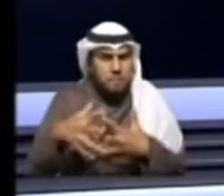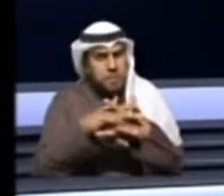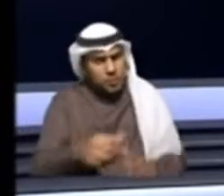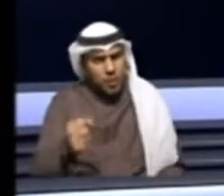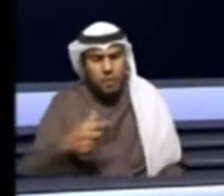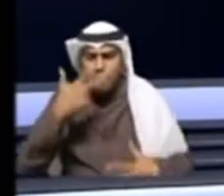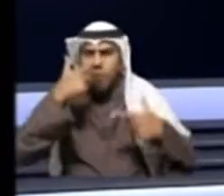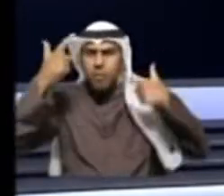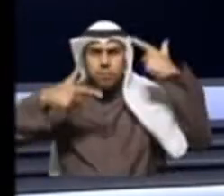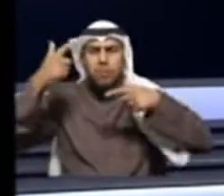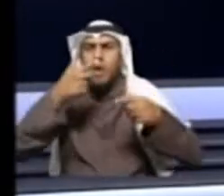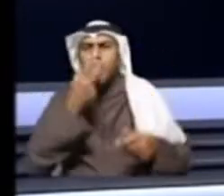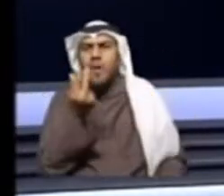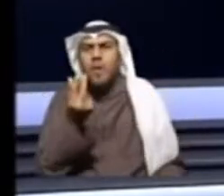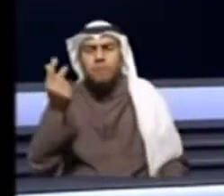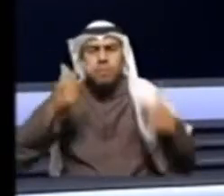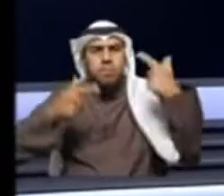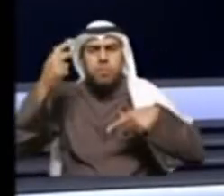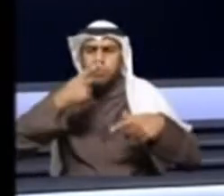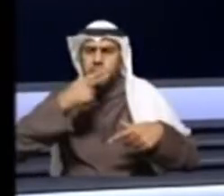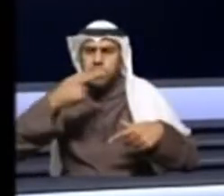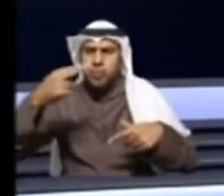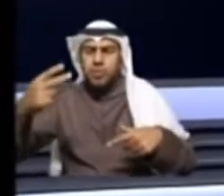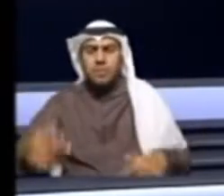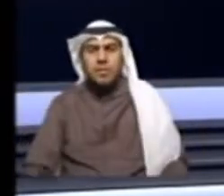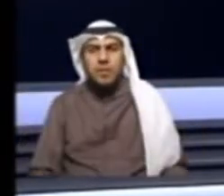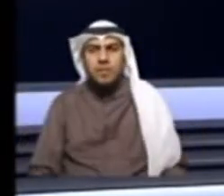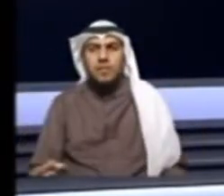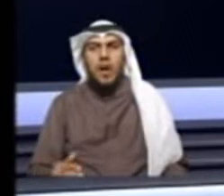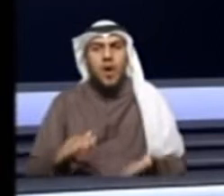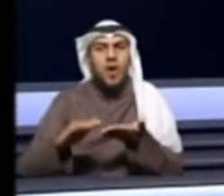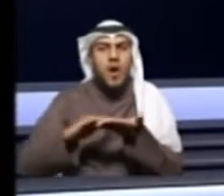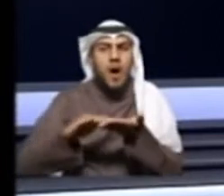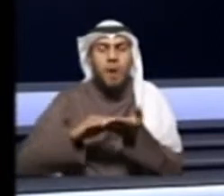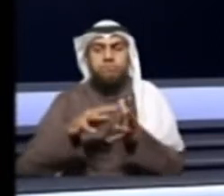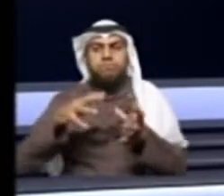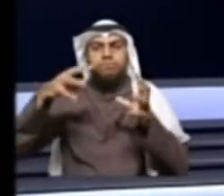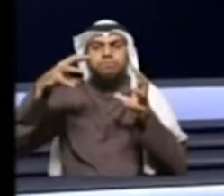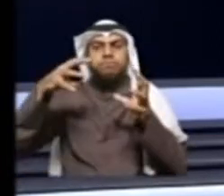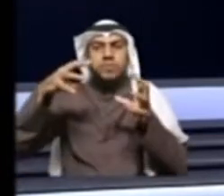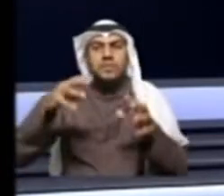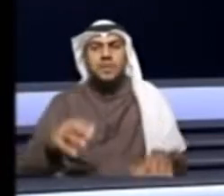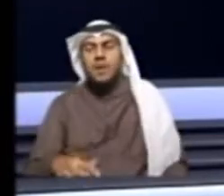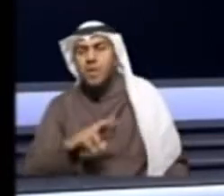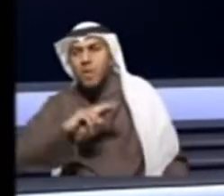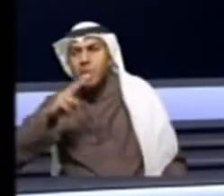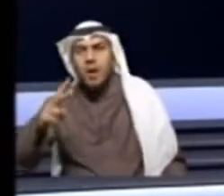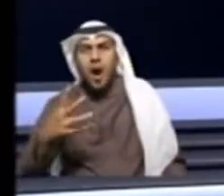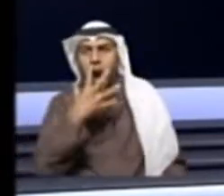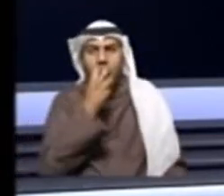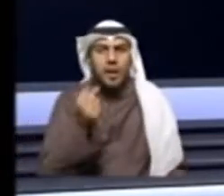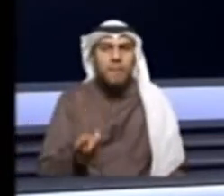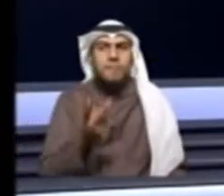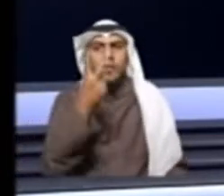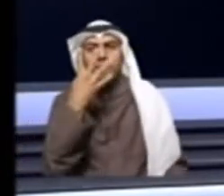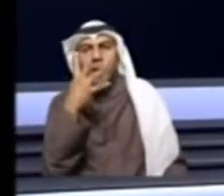لها الثلوج إلى ولاية فلوريدا، ارتفاع في نصف الكرة الجنوبي مثل اليوم في سيدني ارتفعت الحرارة إلى